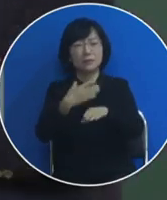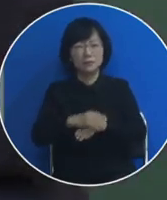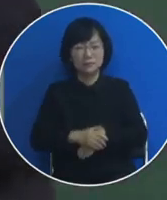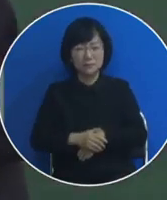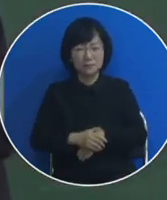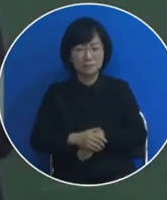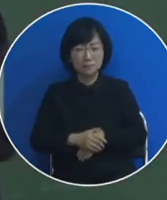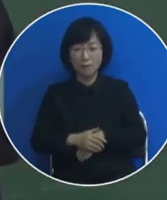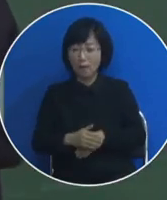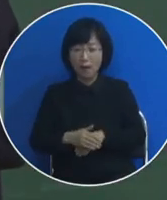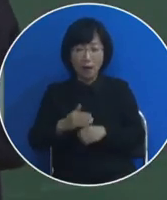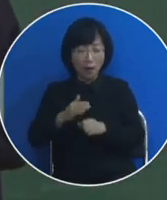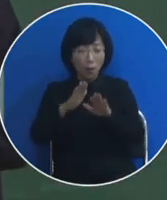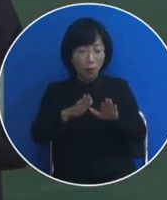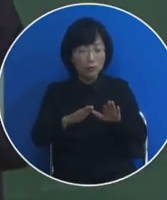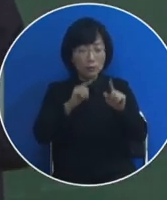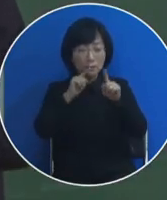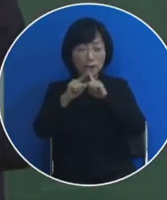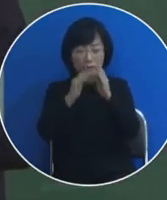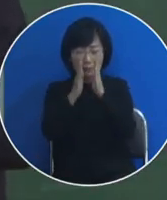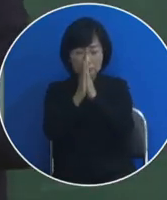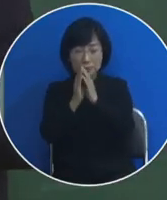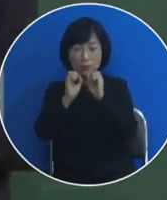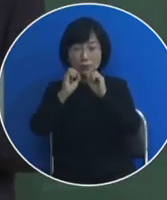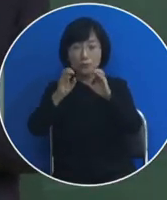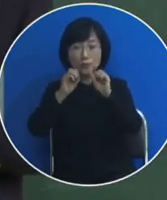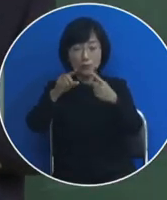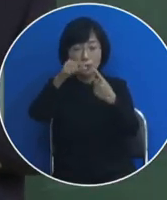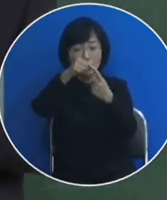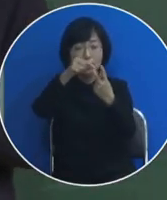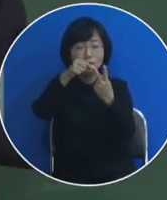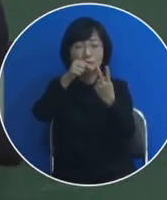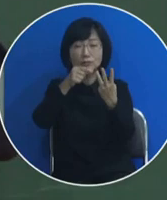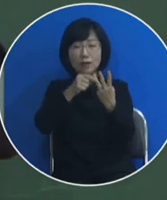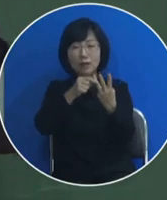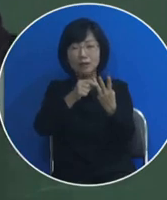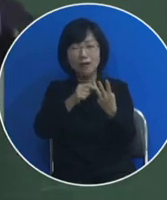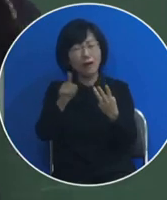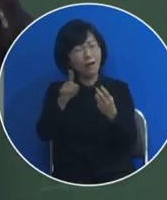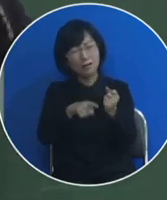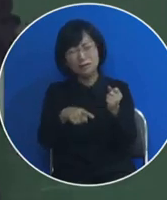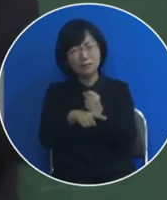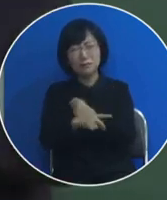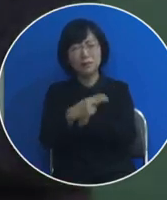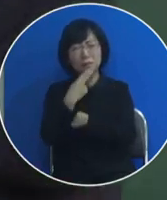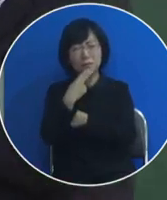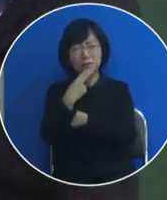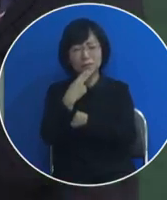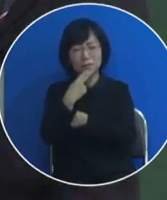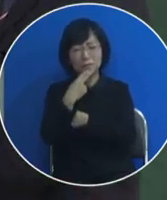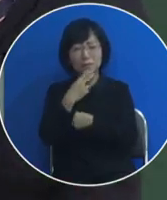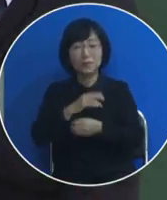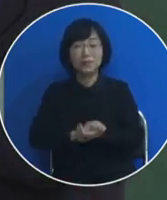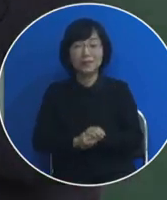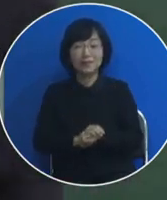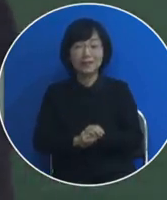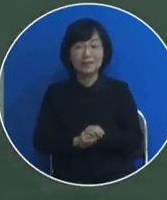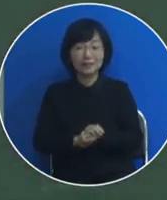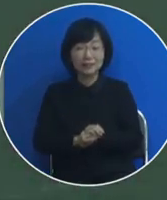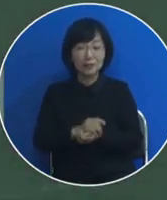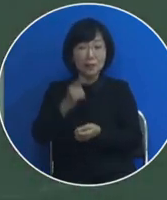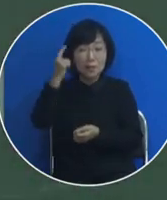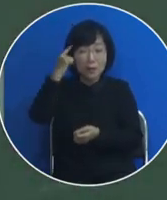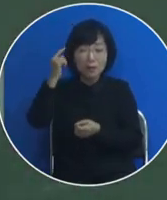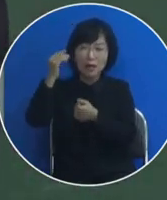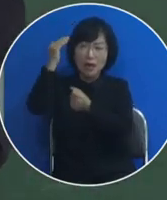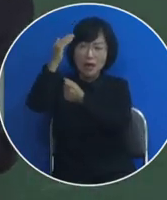아무 의미가 없어. And so the 3 today's have no meaning for that. 그렇잖아요. Isn't that so? 하나님이 절대로 목표로 하는 걸 못 봤기